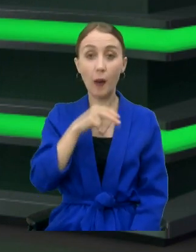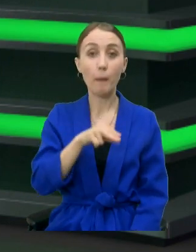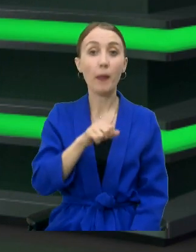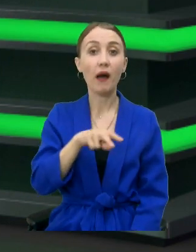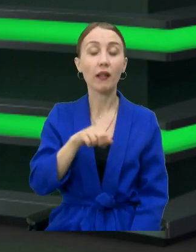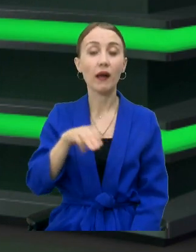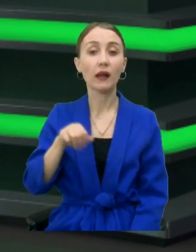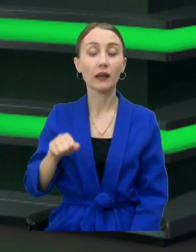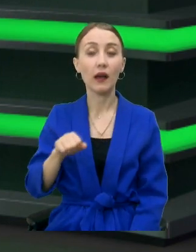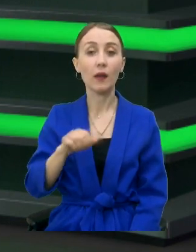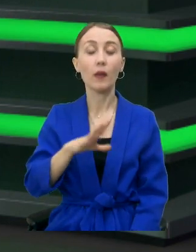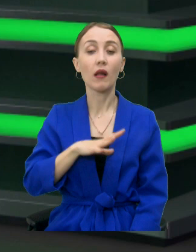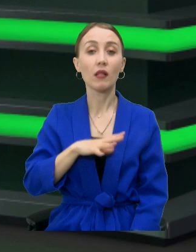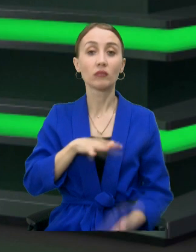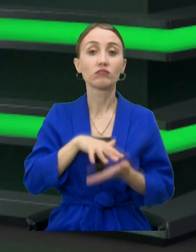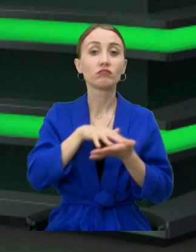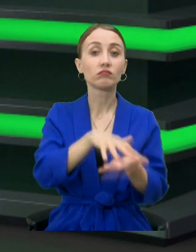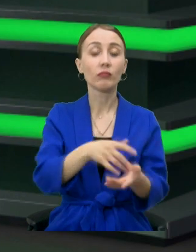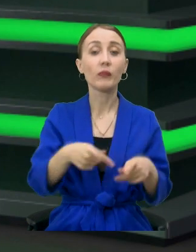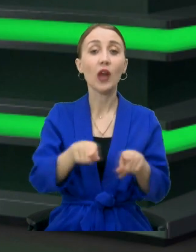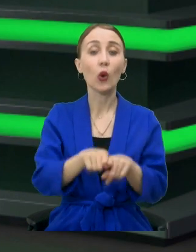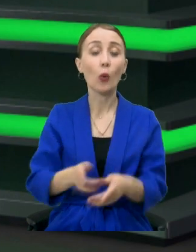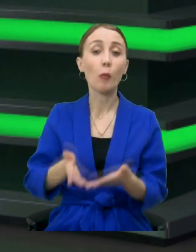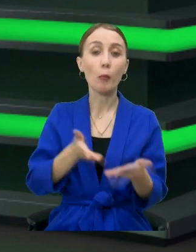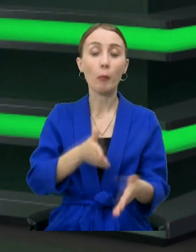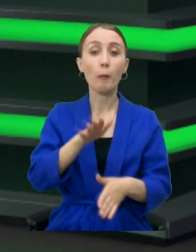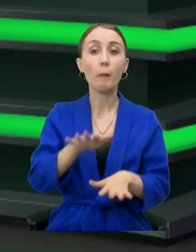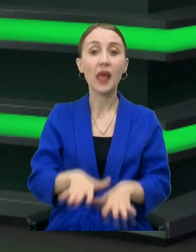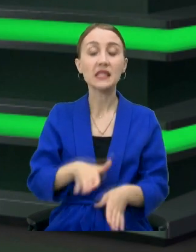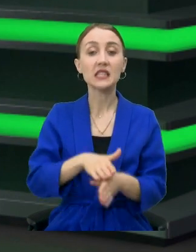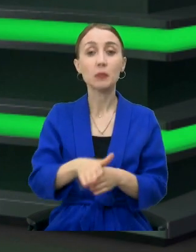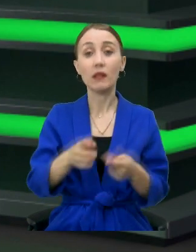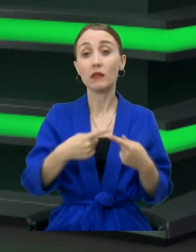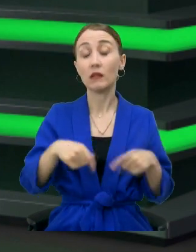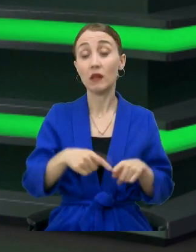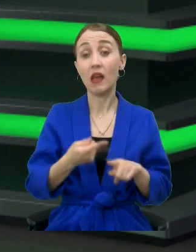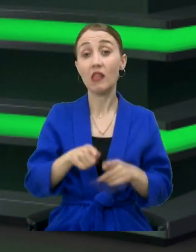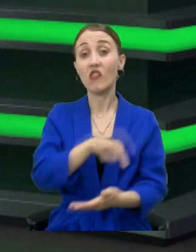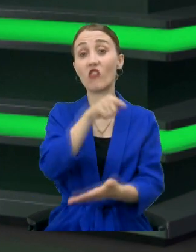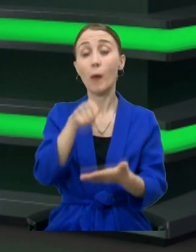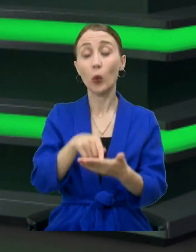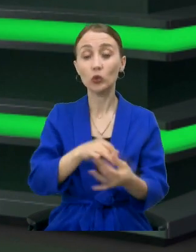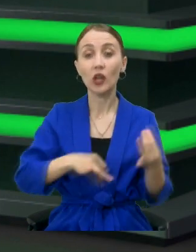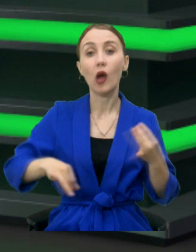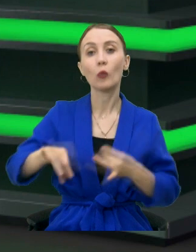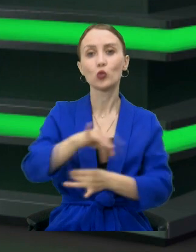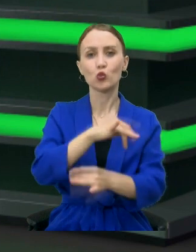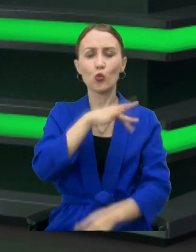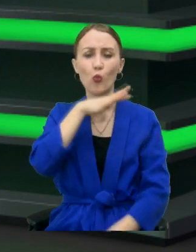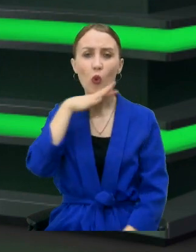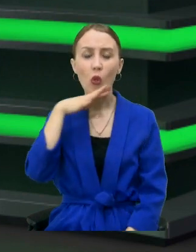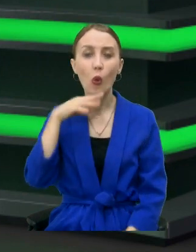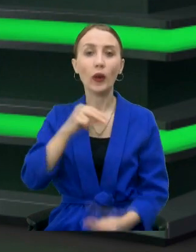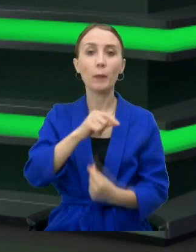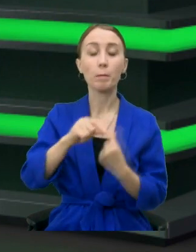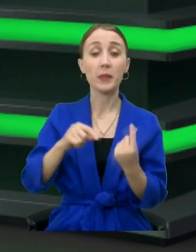палата предпринимателей обратилась с таким предложением в местные исполнительные органы. Данный вопрос не раз обсуждался с участием